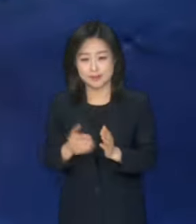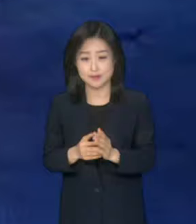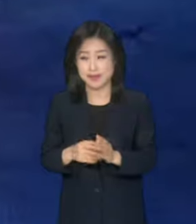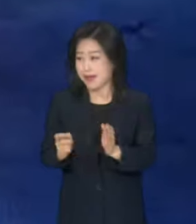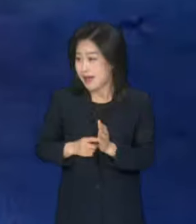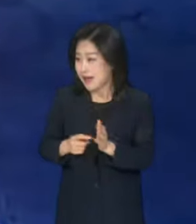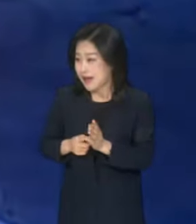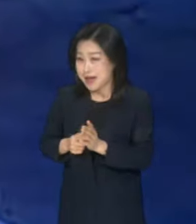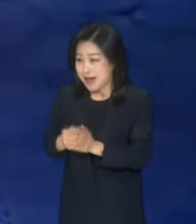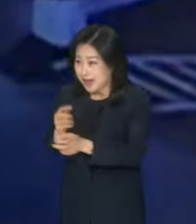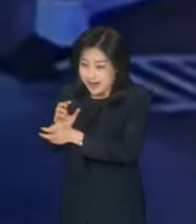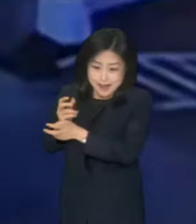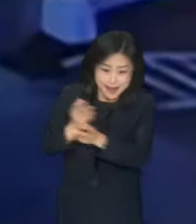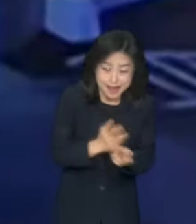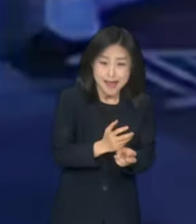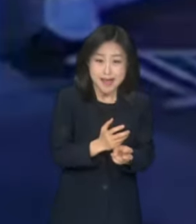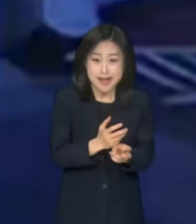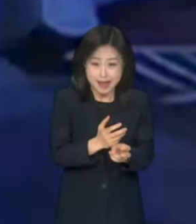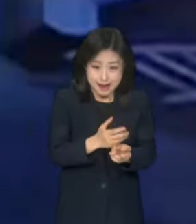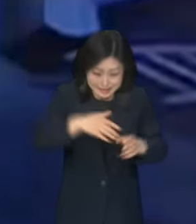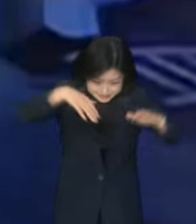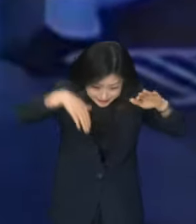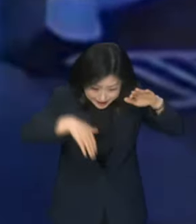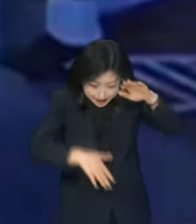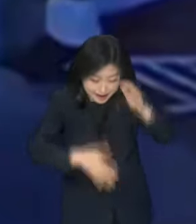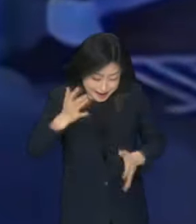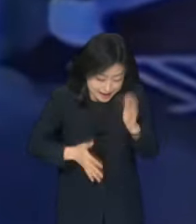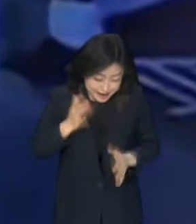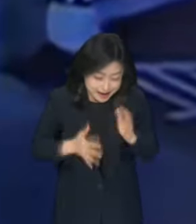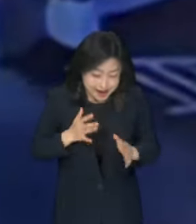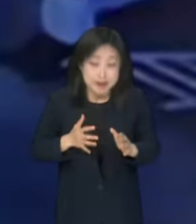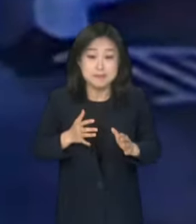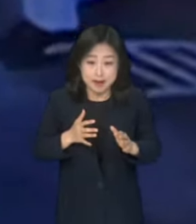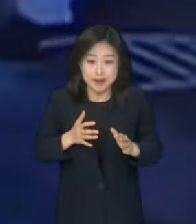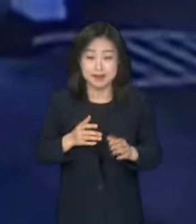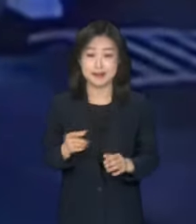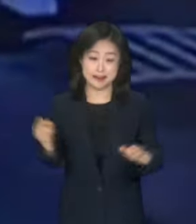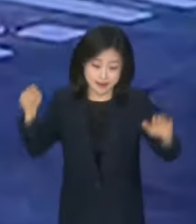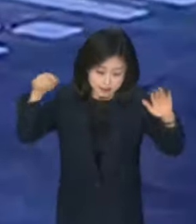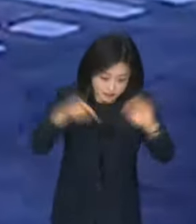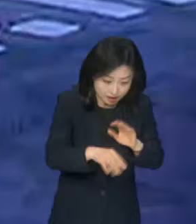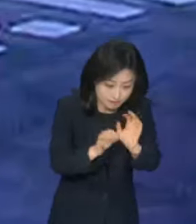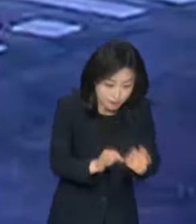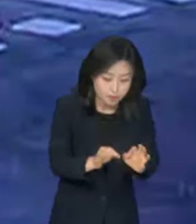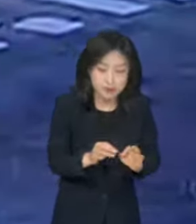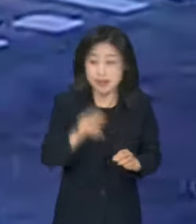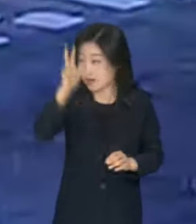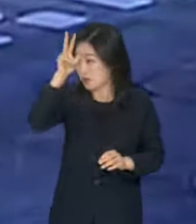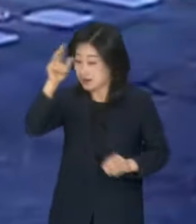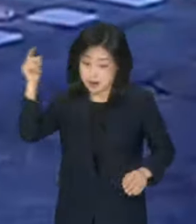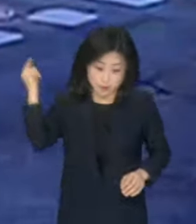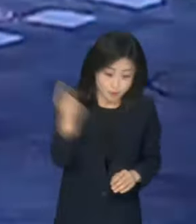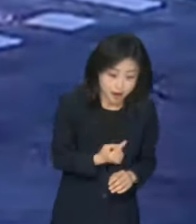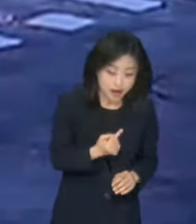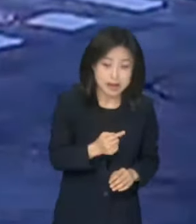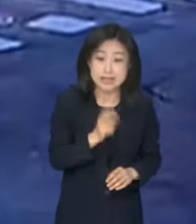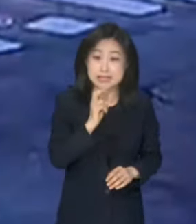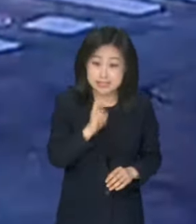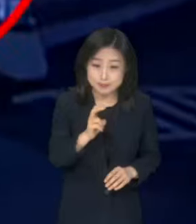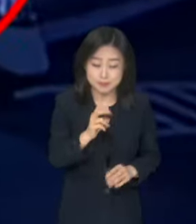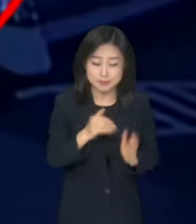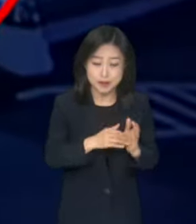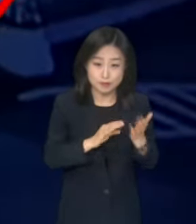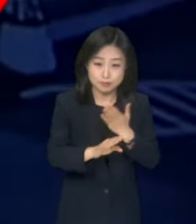구급차가 연달아 도착하고 구급대원들이 지하보도 아래로 황급히 뛰어내려갑니다. 곧 경찰도 도착하고 20분가량이